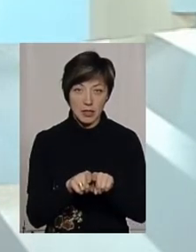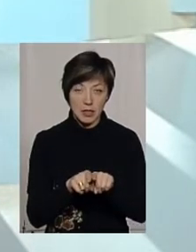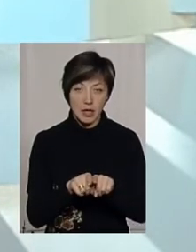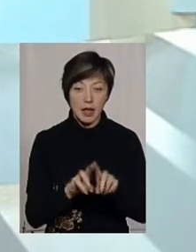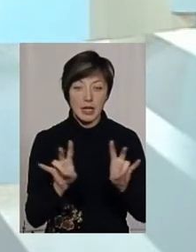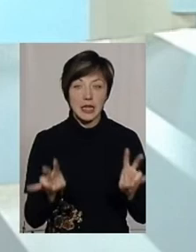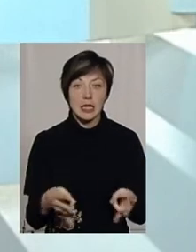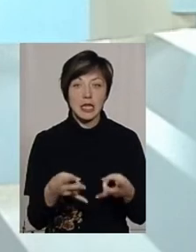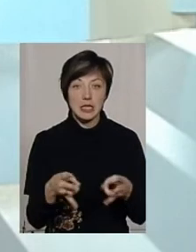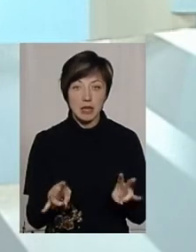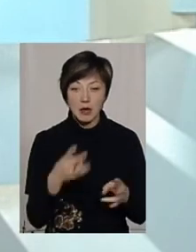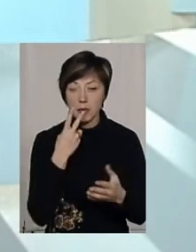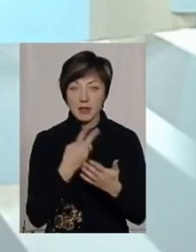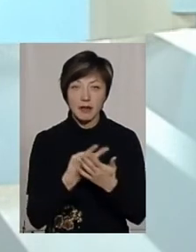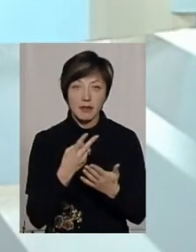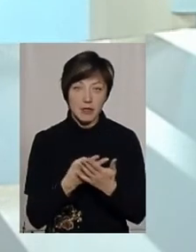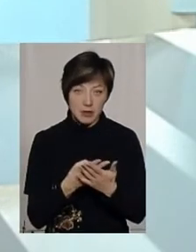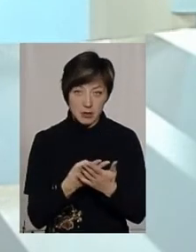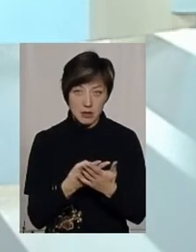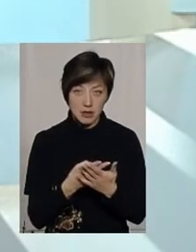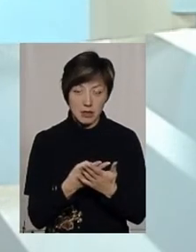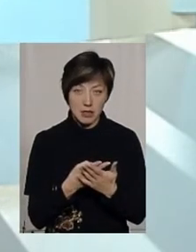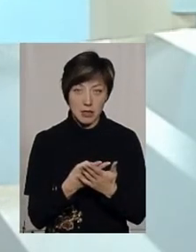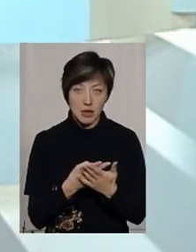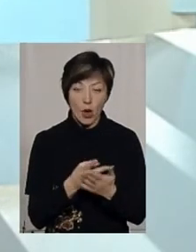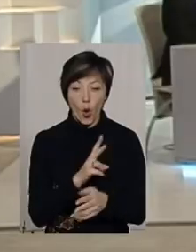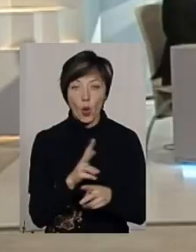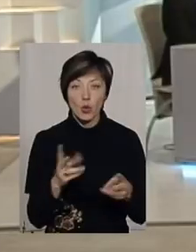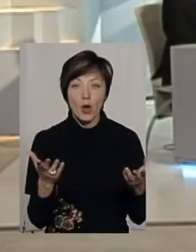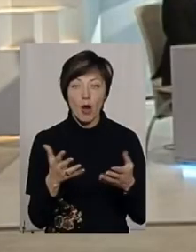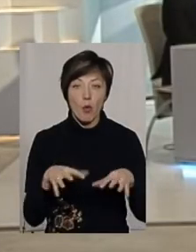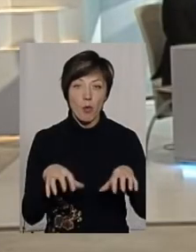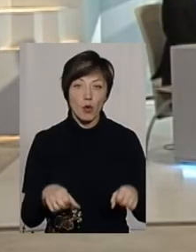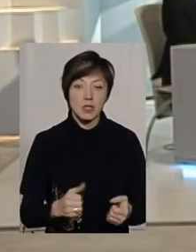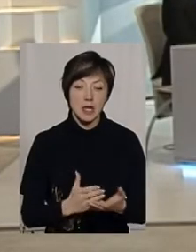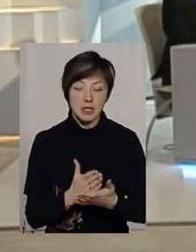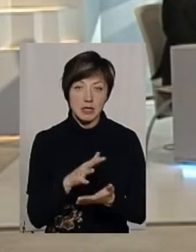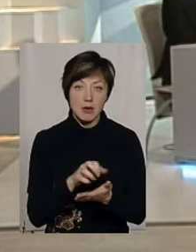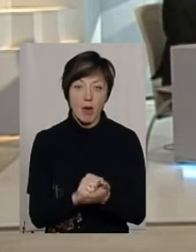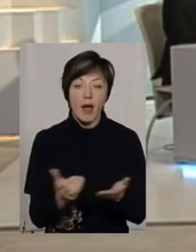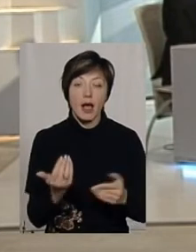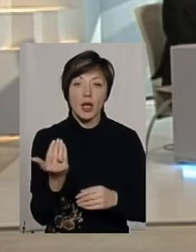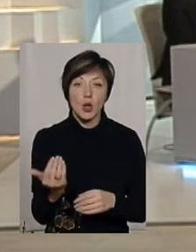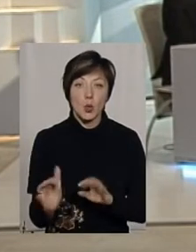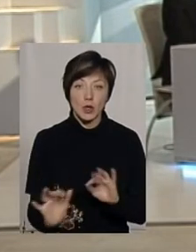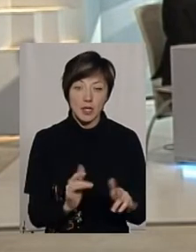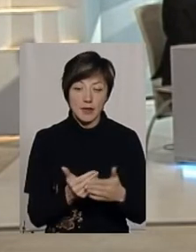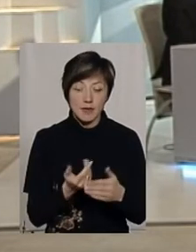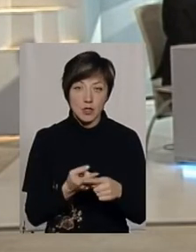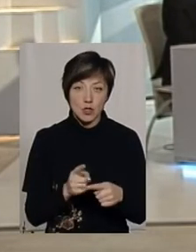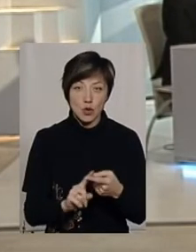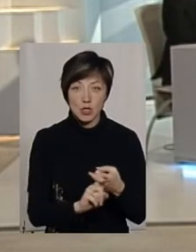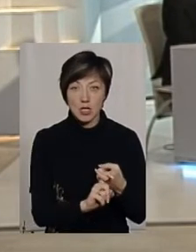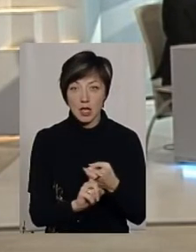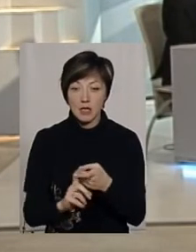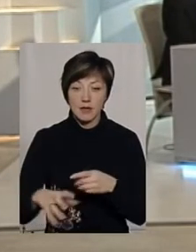Як кажуть, не треба дивитися, хто яку посаду займає, а які його дії. Від цього